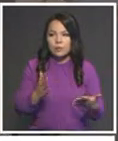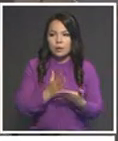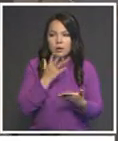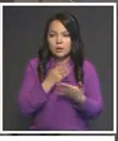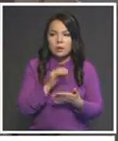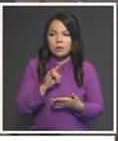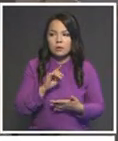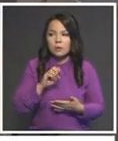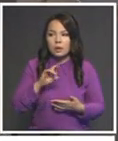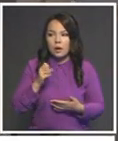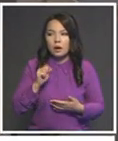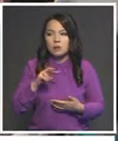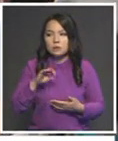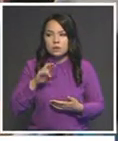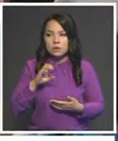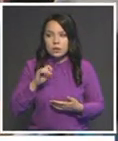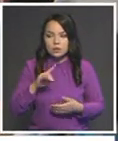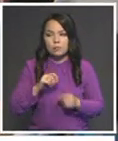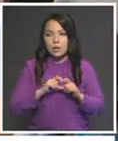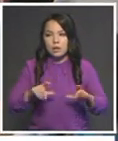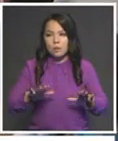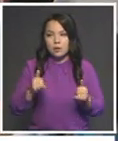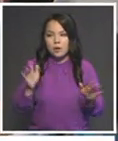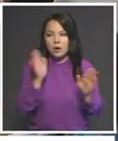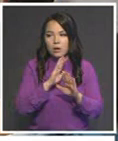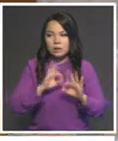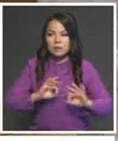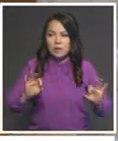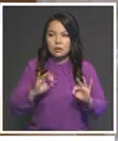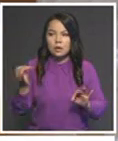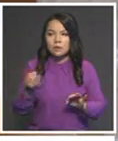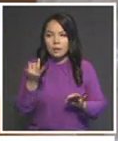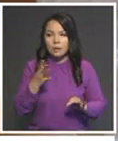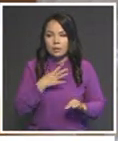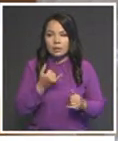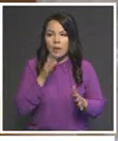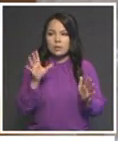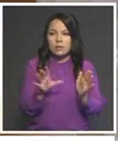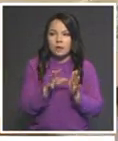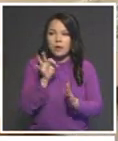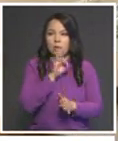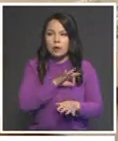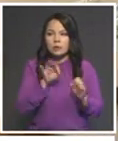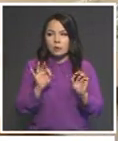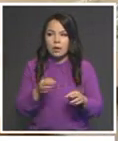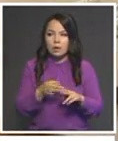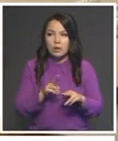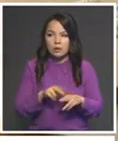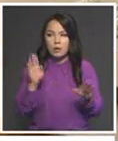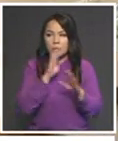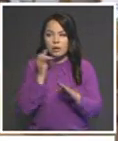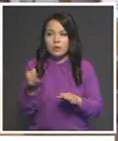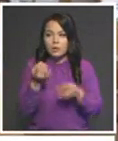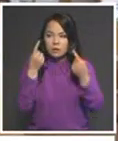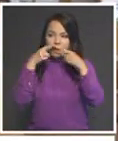Ыбырай Алтынсарин мектебінде оқушылармен экологиялық сабақтар өткізілді. Оларға кәсіпорында баламалы энергия көздерін пайдалану технологиялары